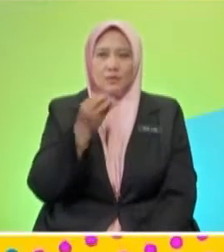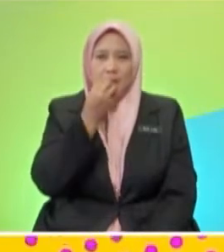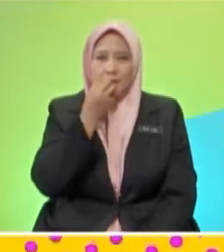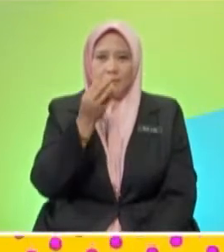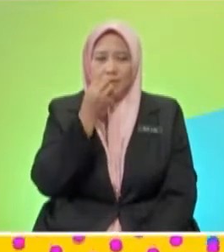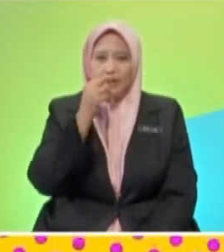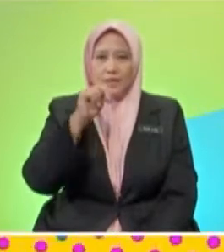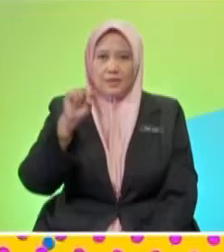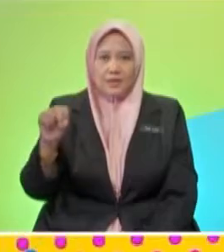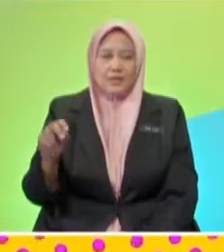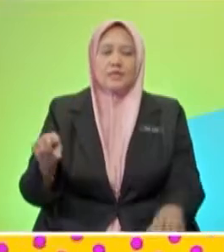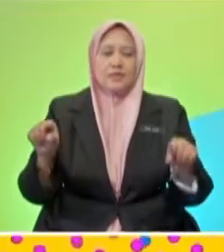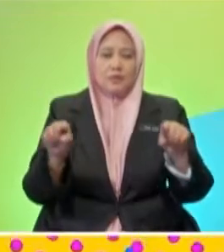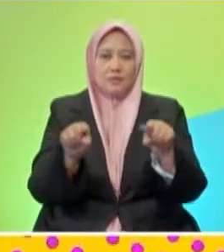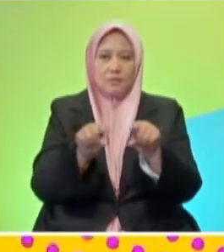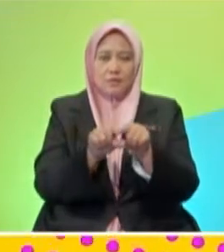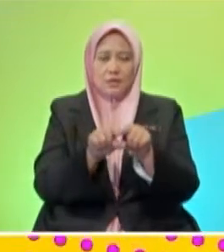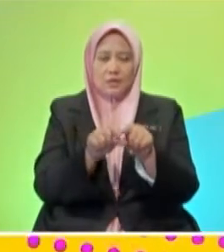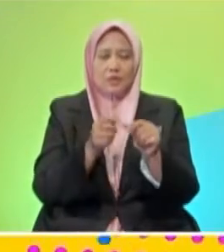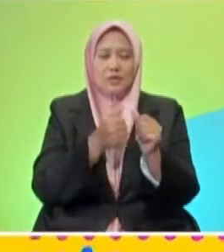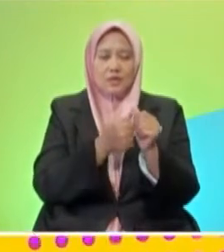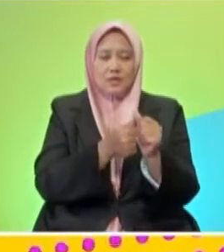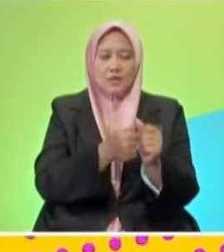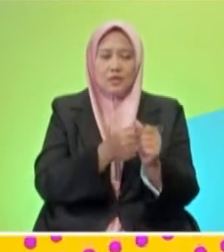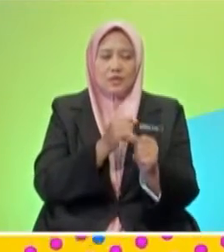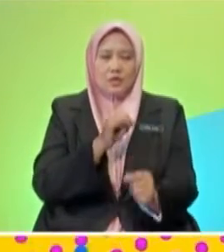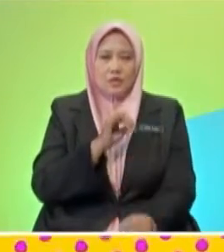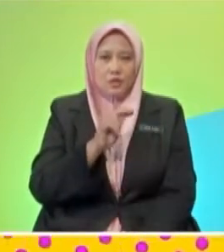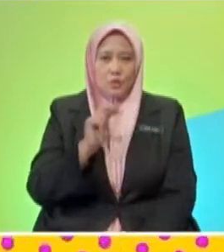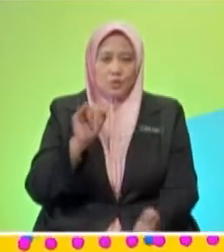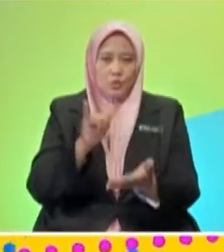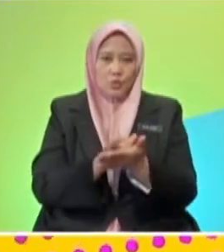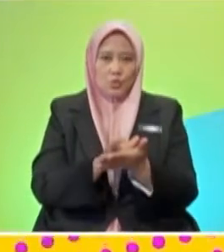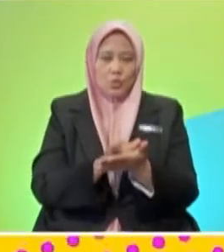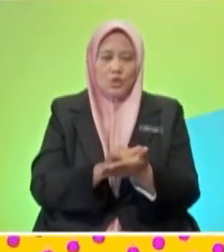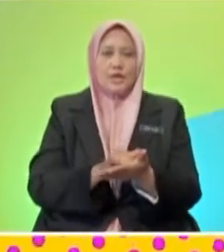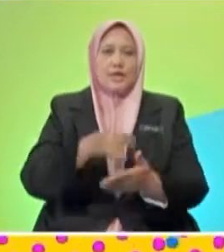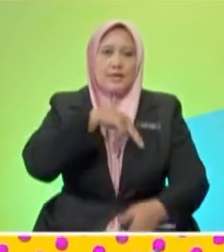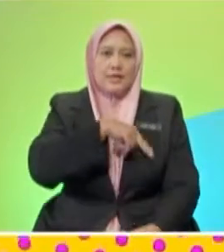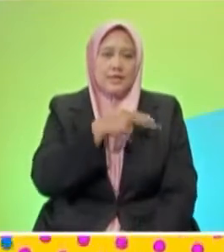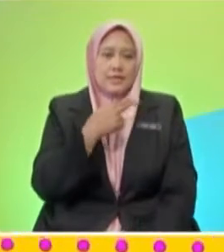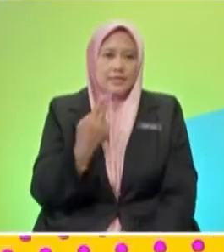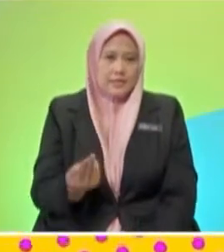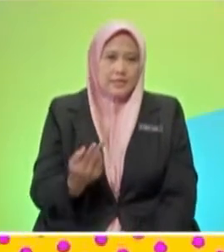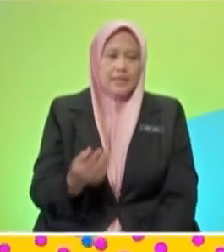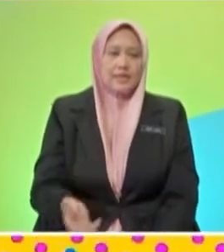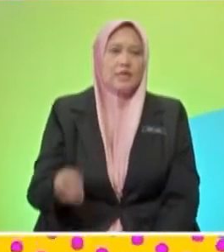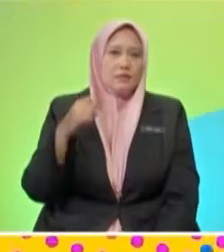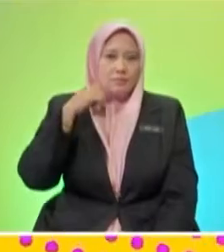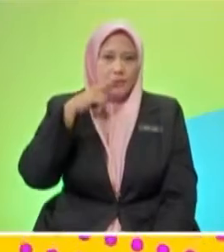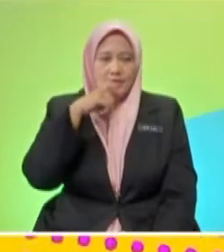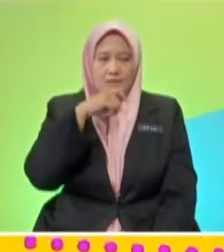yaitu makan secukupnya hate jin dan ngajak lawas makan susu